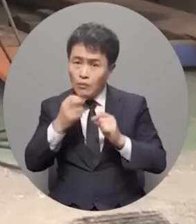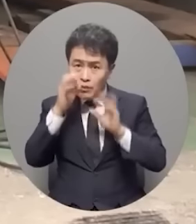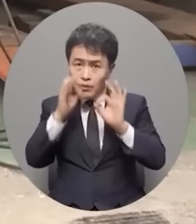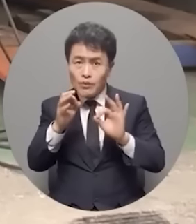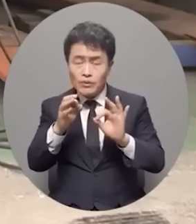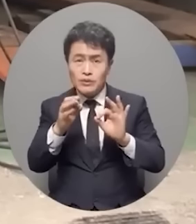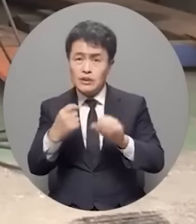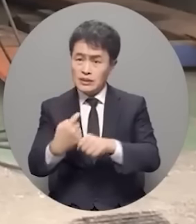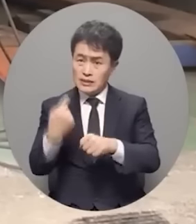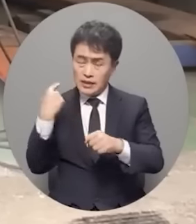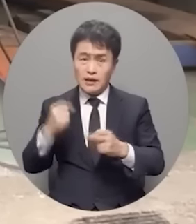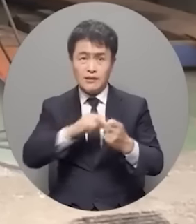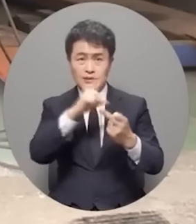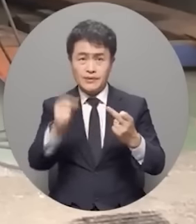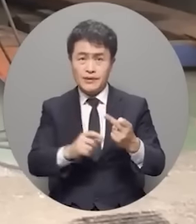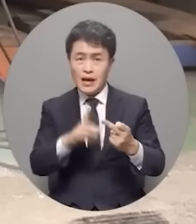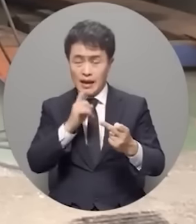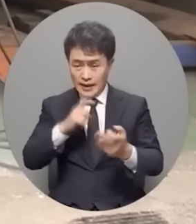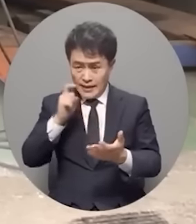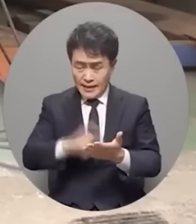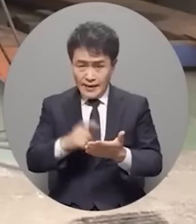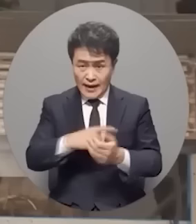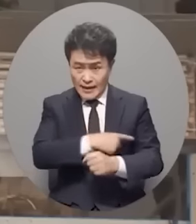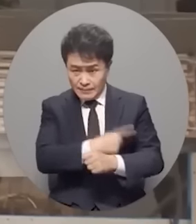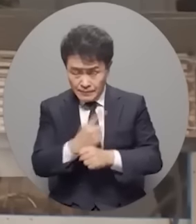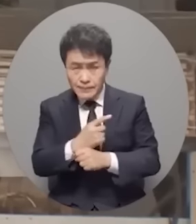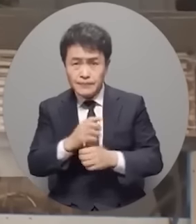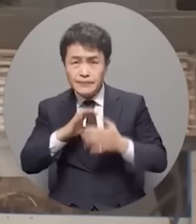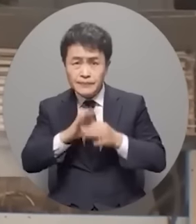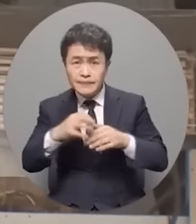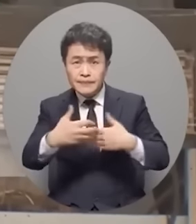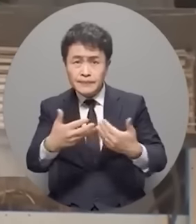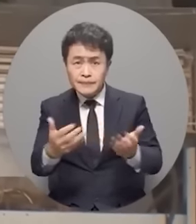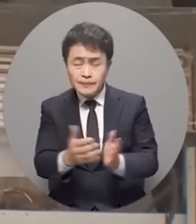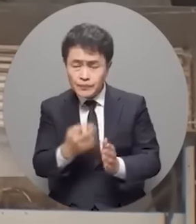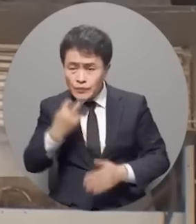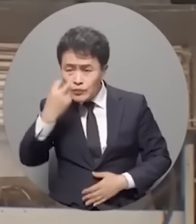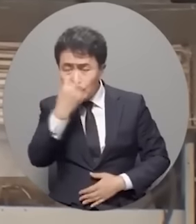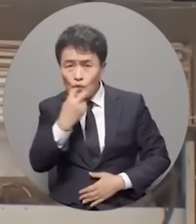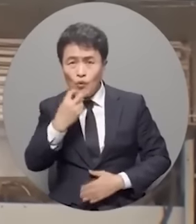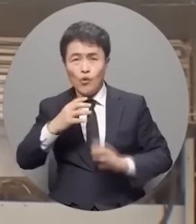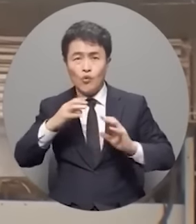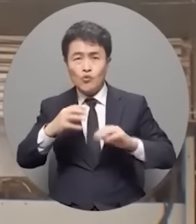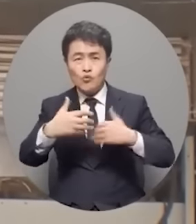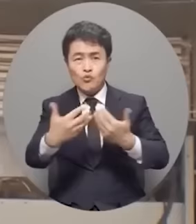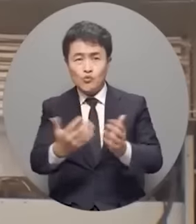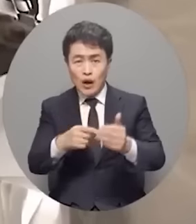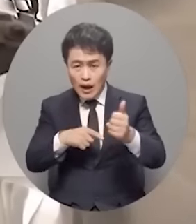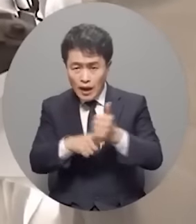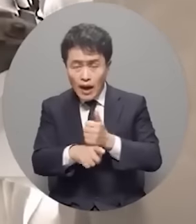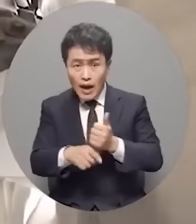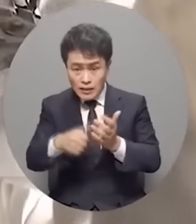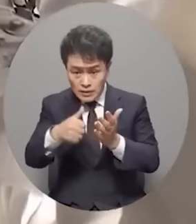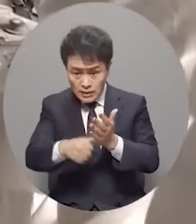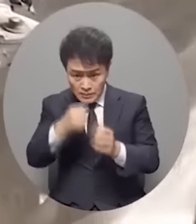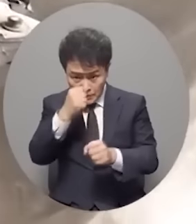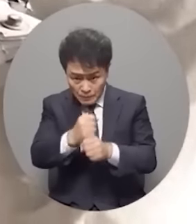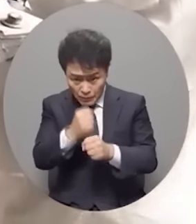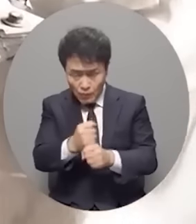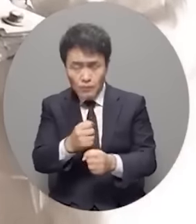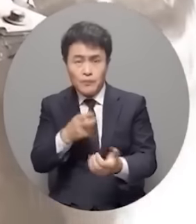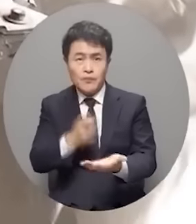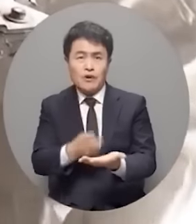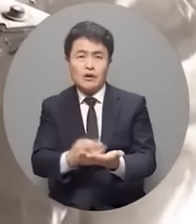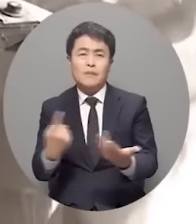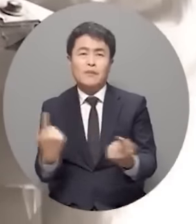그래서 지난해 12월 강릉 급발진 의심 사고처럼 급발진 사고를 조사하는 국과수 역시 제조물 책임법 개정이